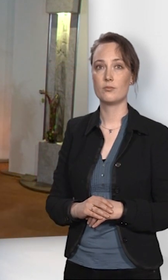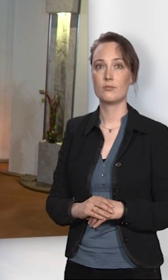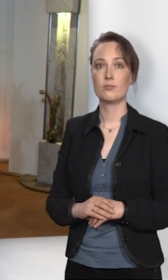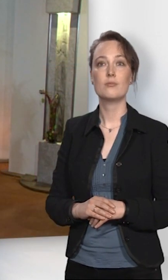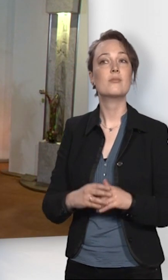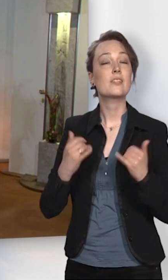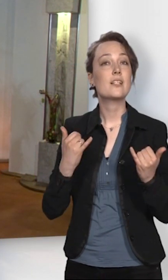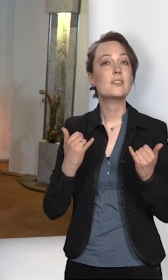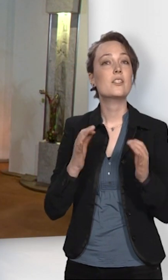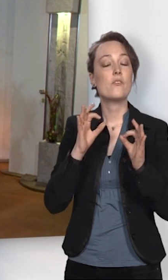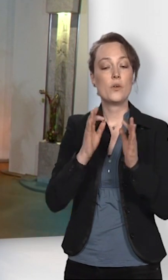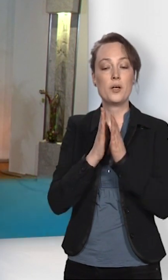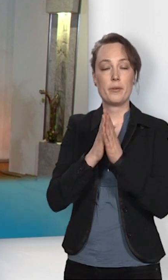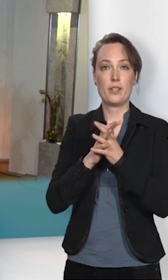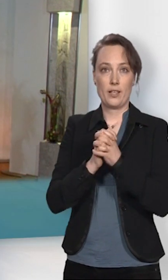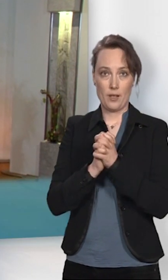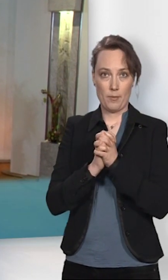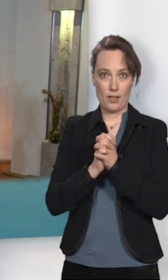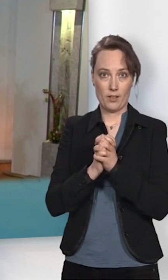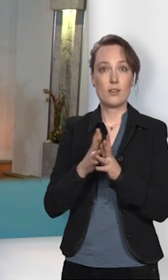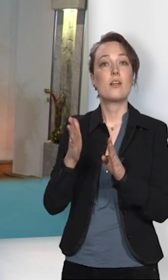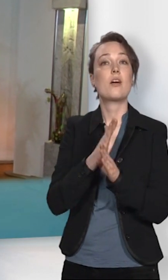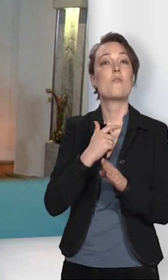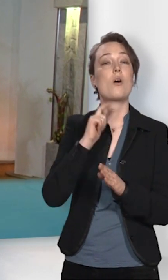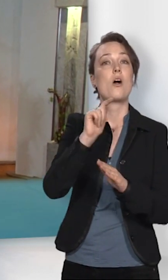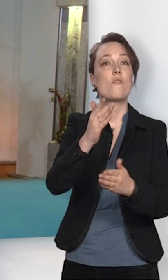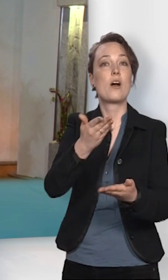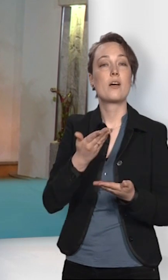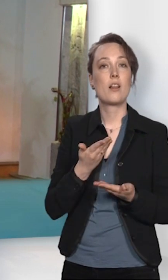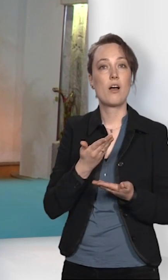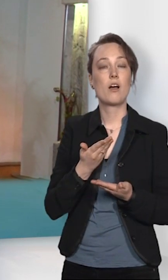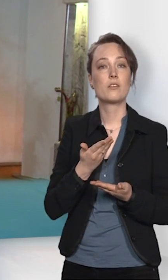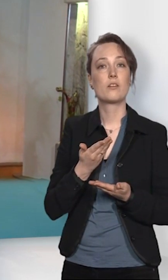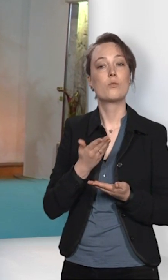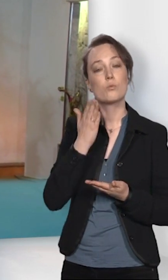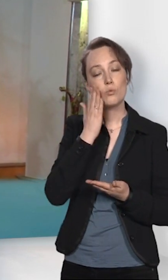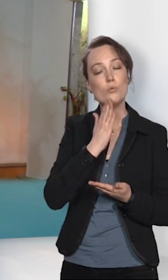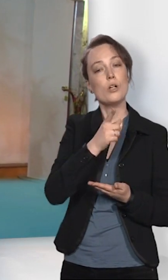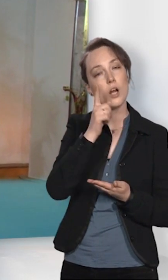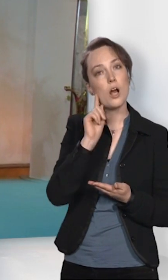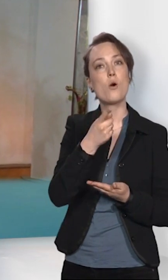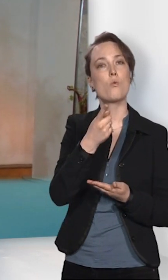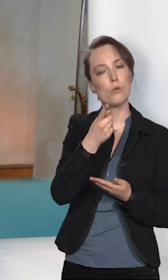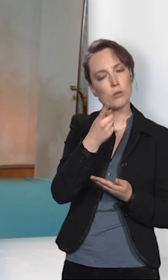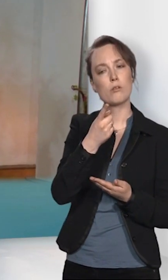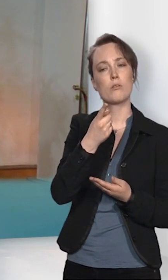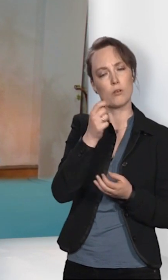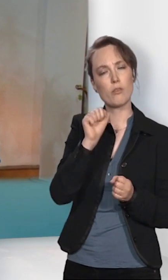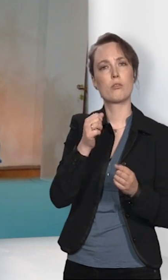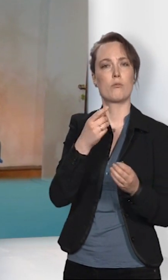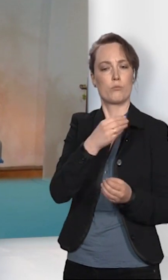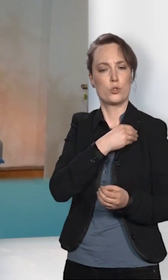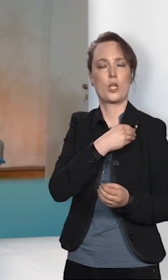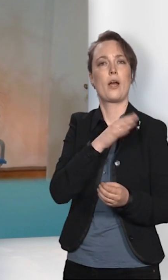kommen zum Fürbittengebet und davor lade ich Sie noch ein. Machen Sie Gebrauch davon, teilen Sie uns Ihre Gebetsanliegen auf unserer Homepage